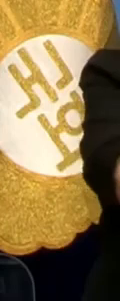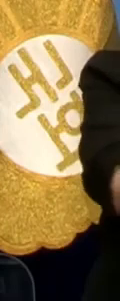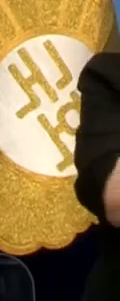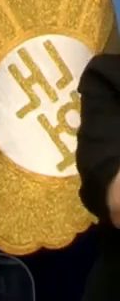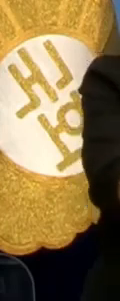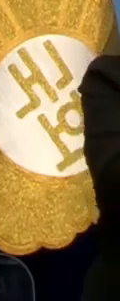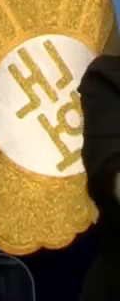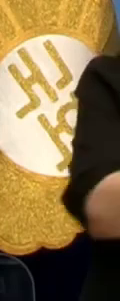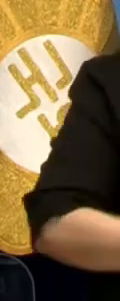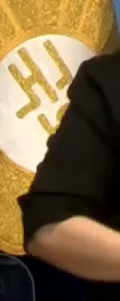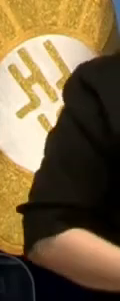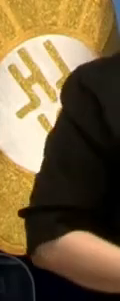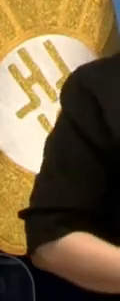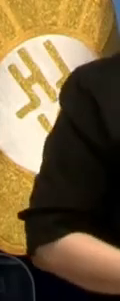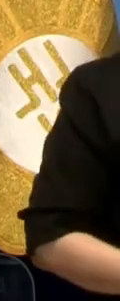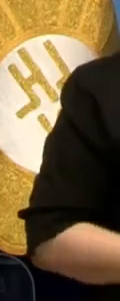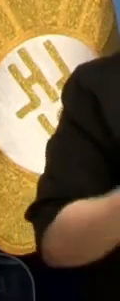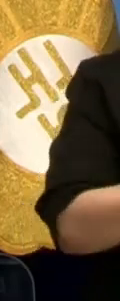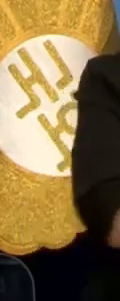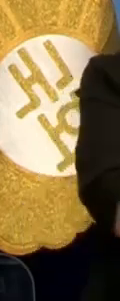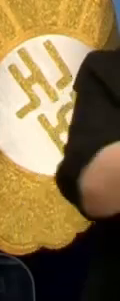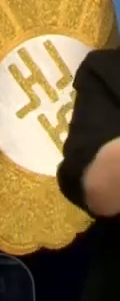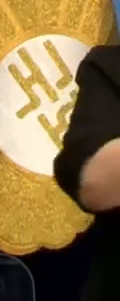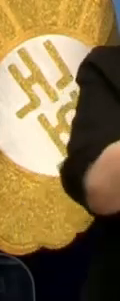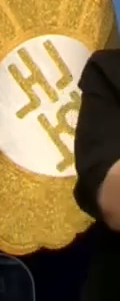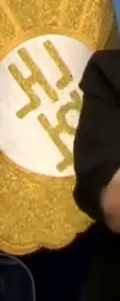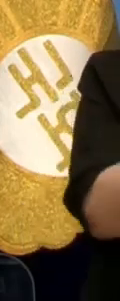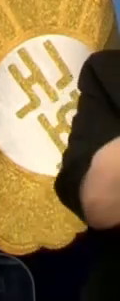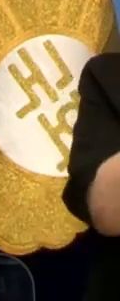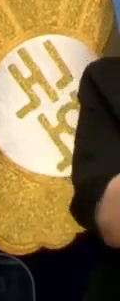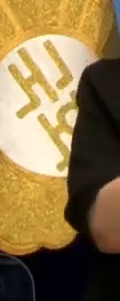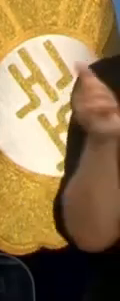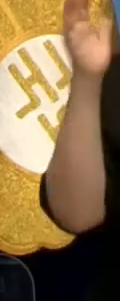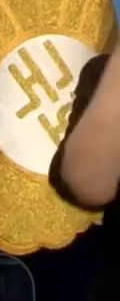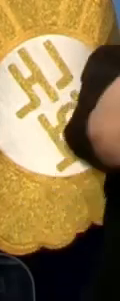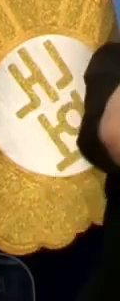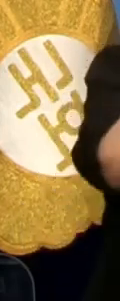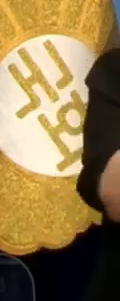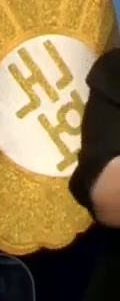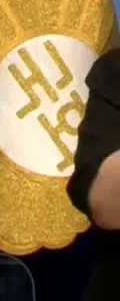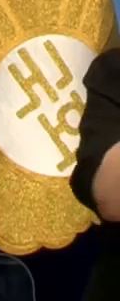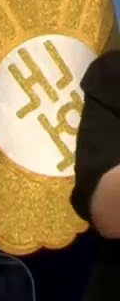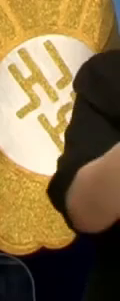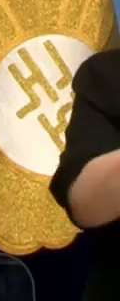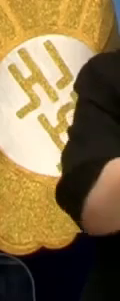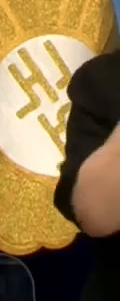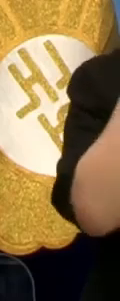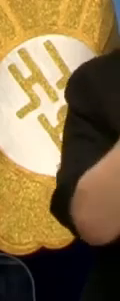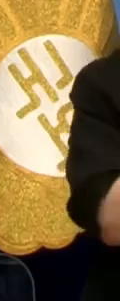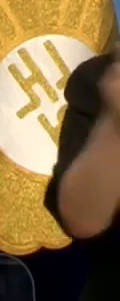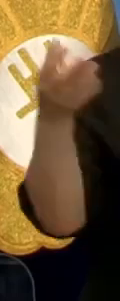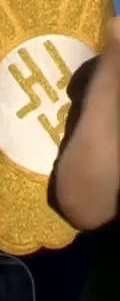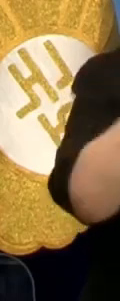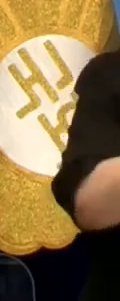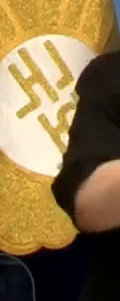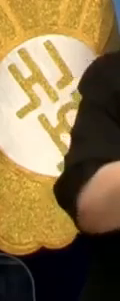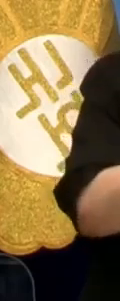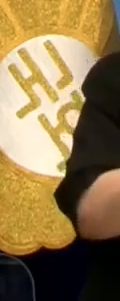말씀을 드립니다. 그 외에 농민, 노인, 아동, 청소년, 장애인, 문화예술인 등을